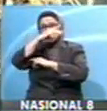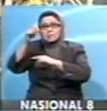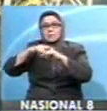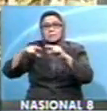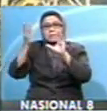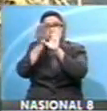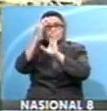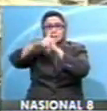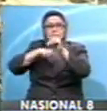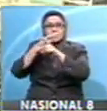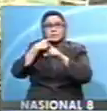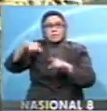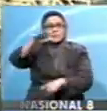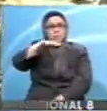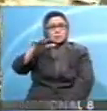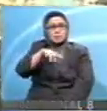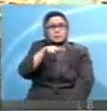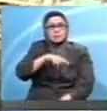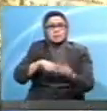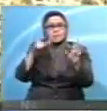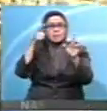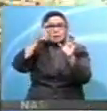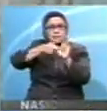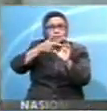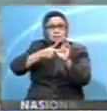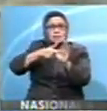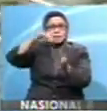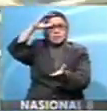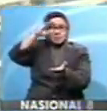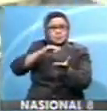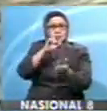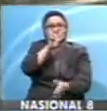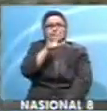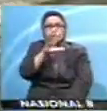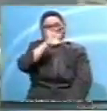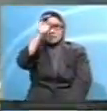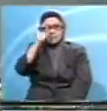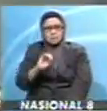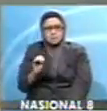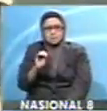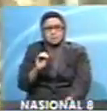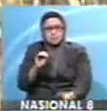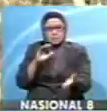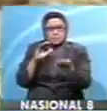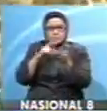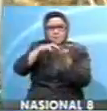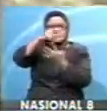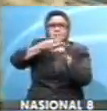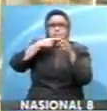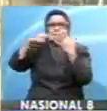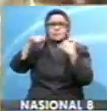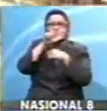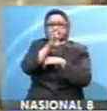tahun ini pada paras 75 Amerika setung susut 25% daripada antara 7